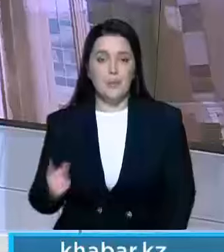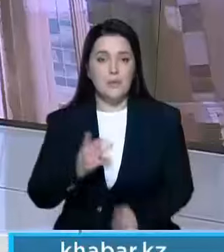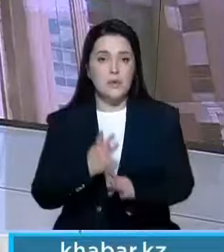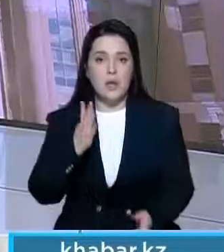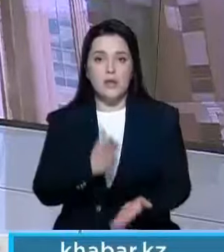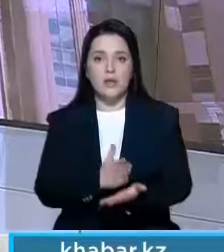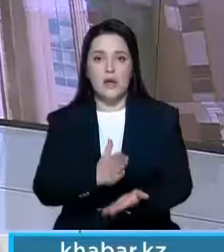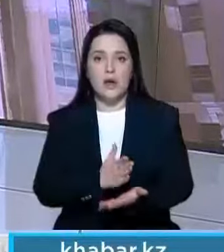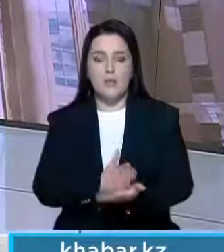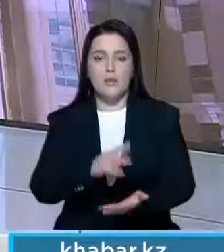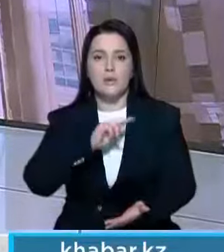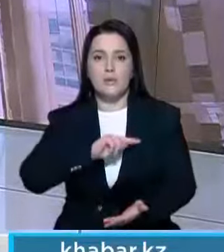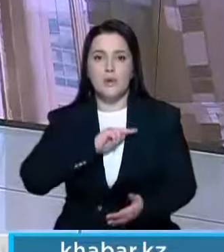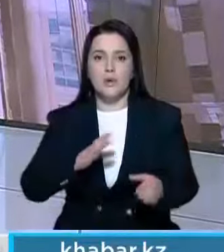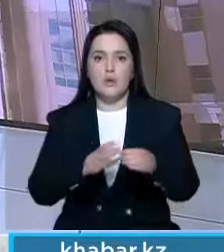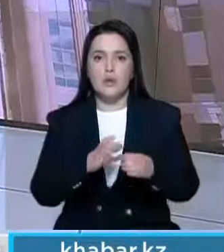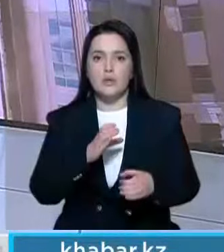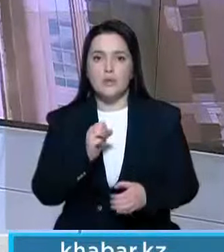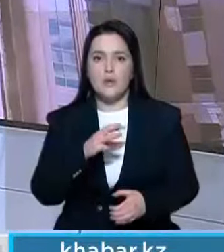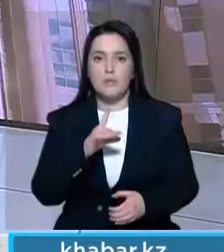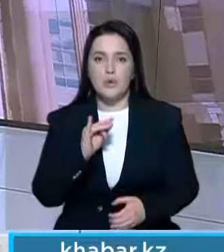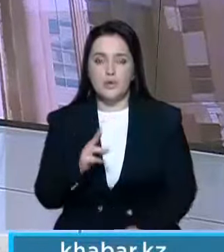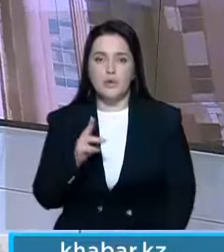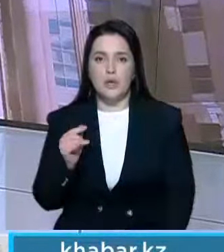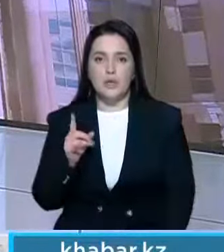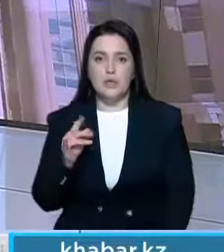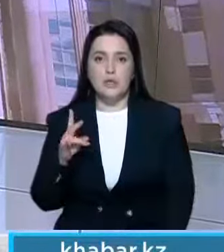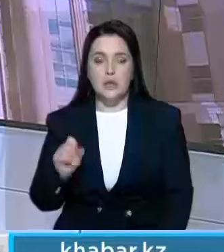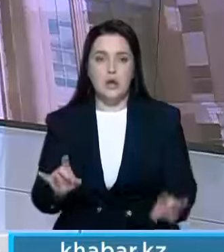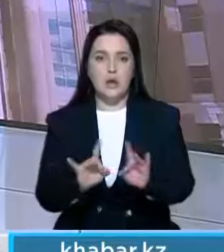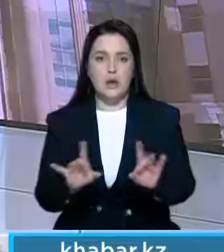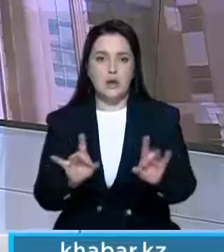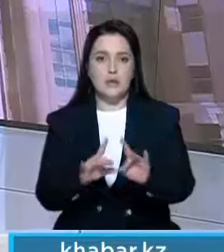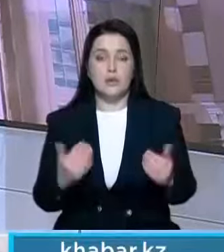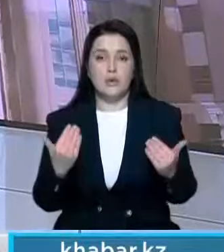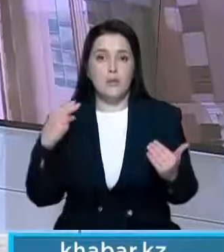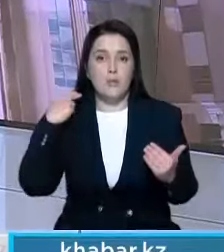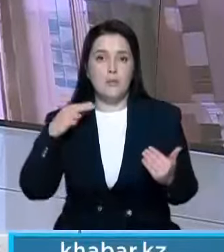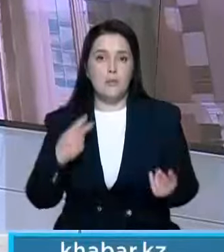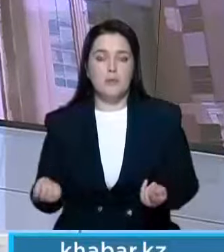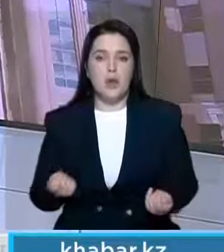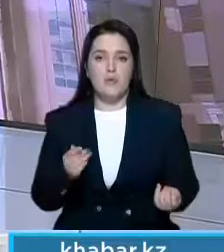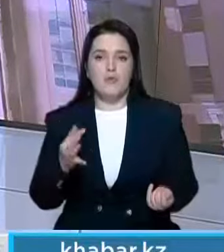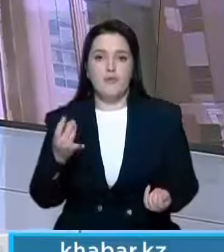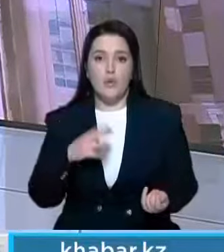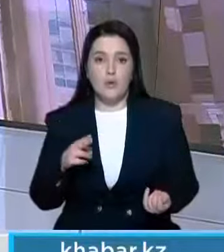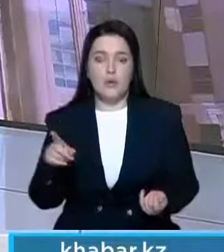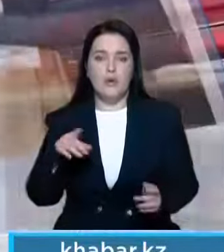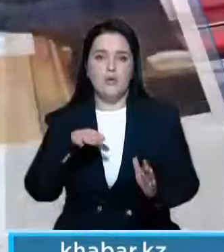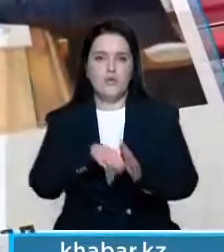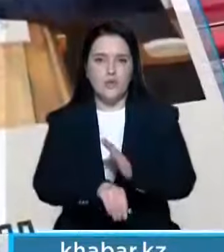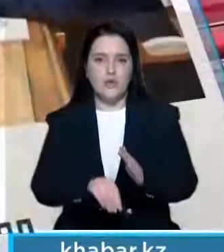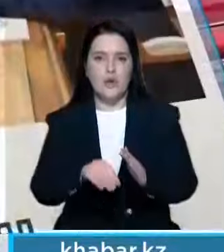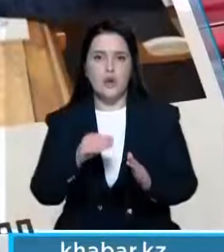о приоритетных направлениях деятельности холдинга самрук казына рассказал сегодня президенту председатель правления фонда в их число по